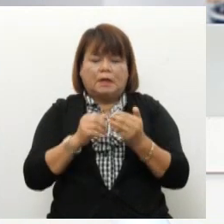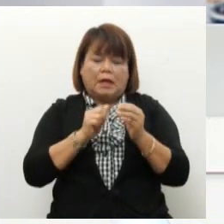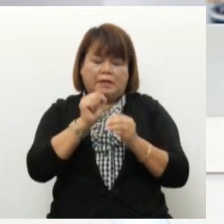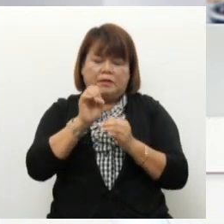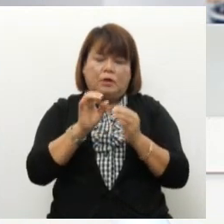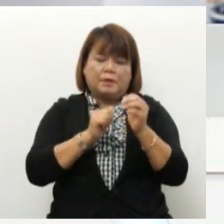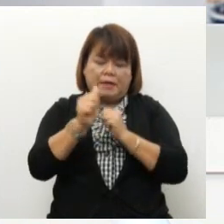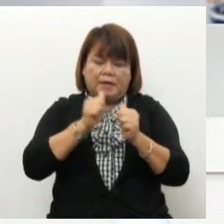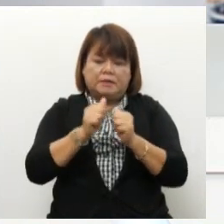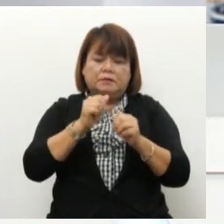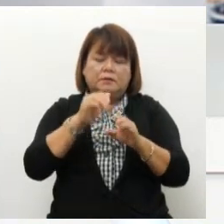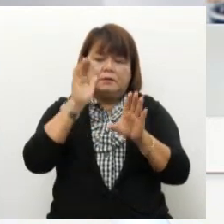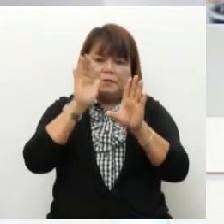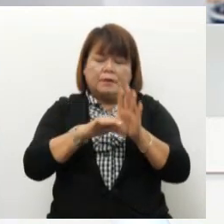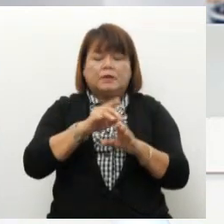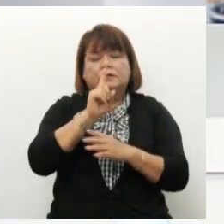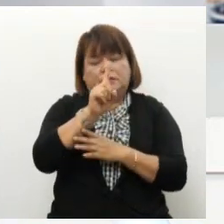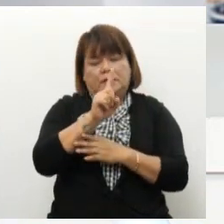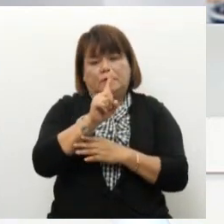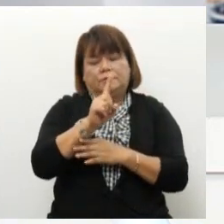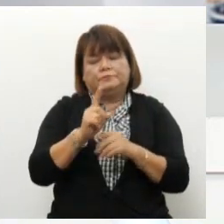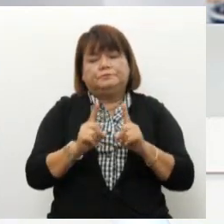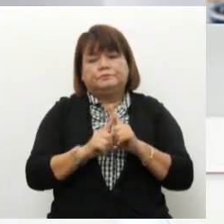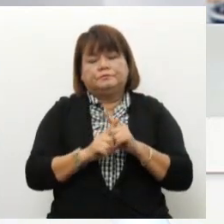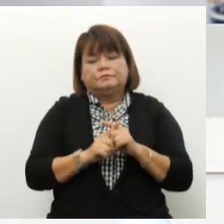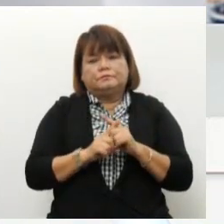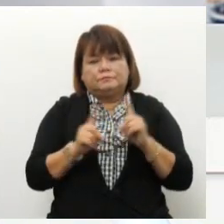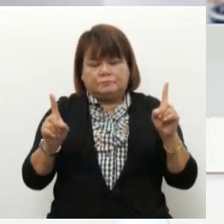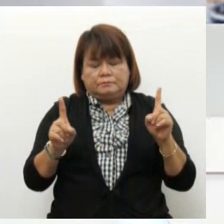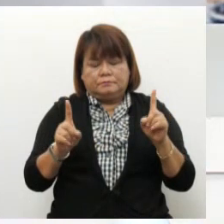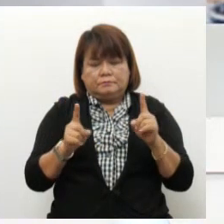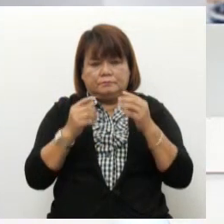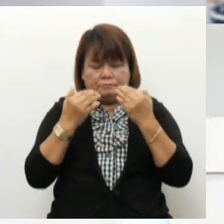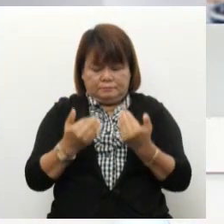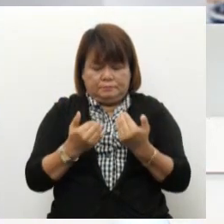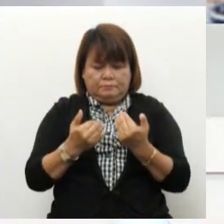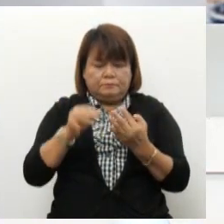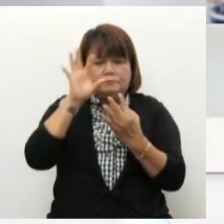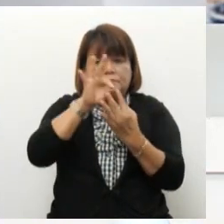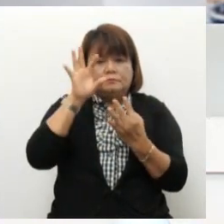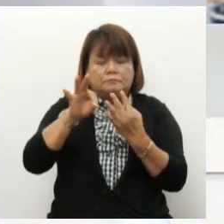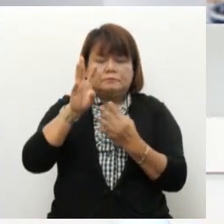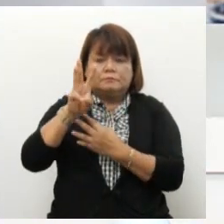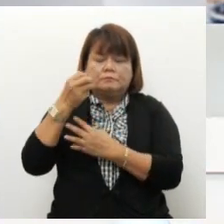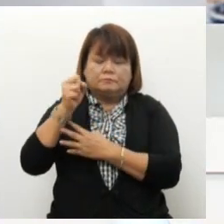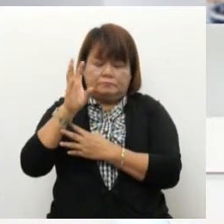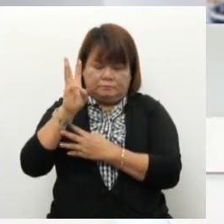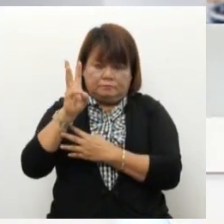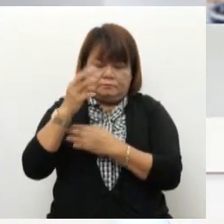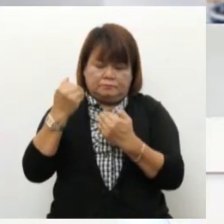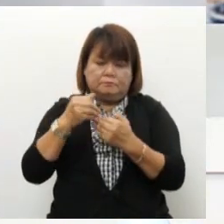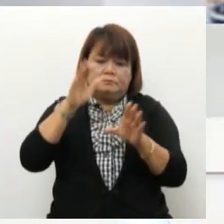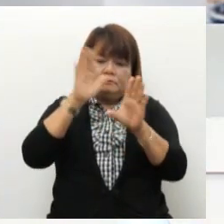ที่เดียวนะครับสอบได้ที่เดียวแต่การคัดว16นะครับสมัครได้หลาย